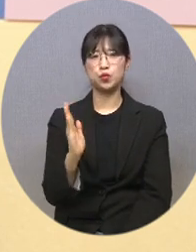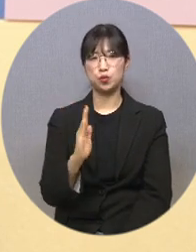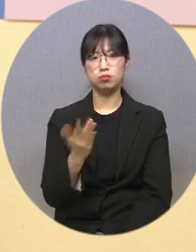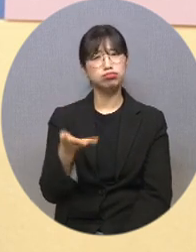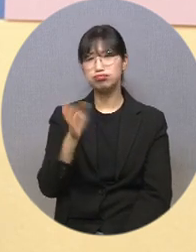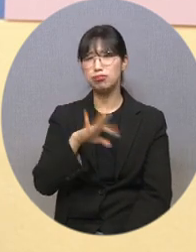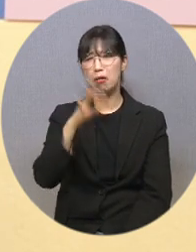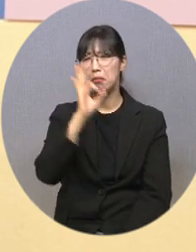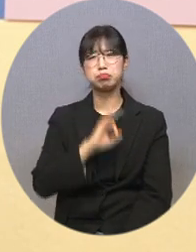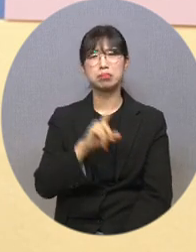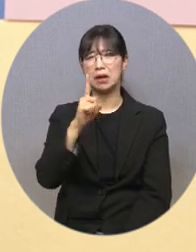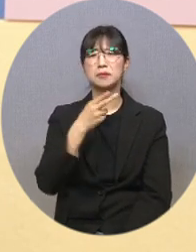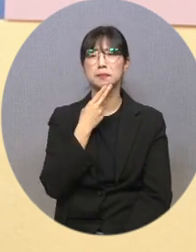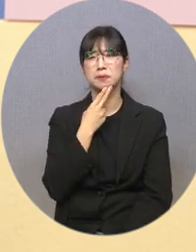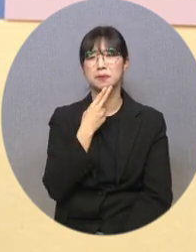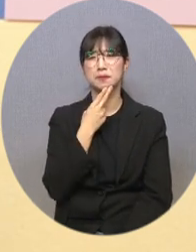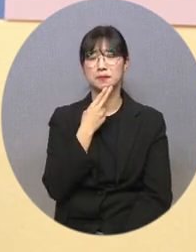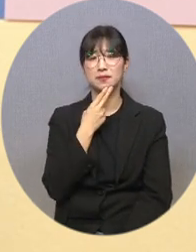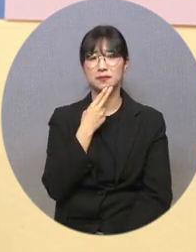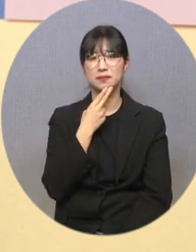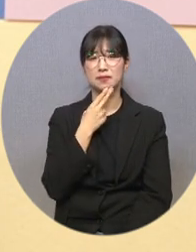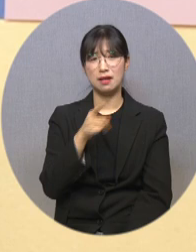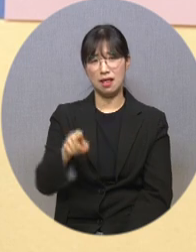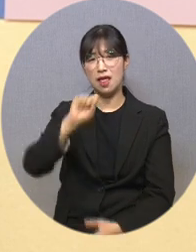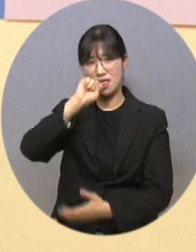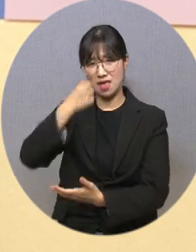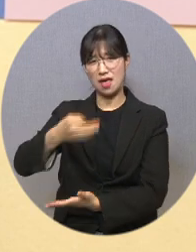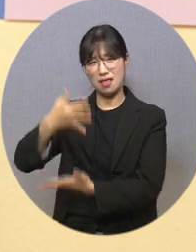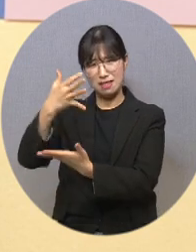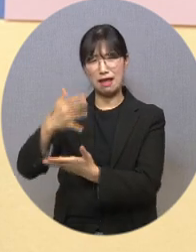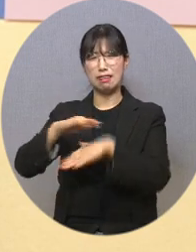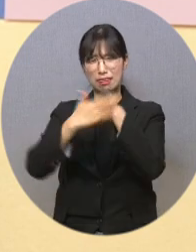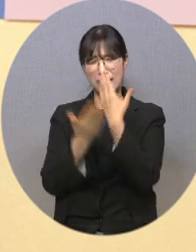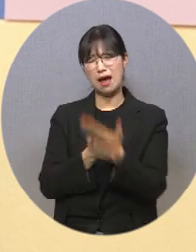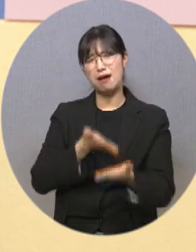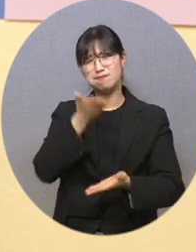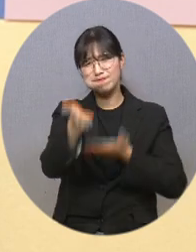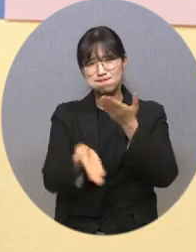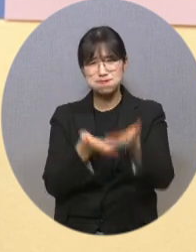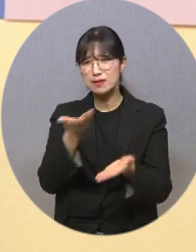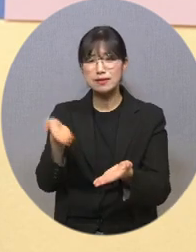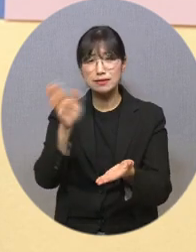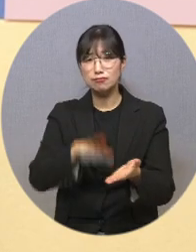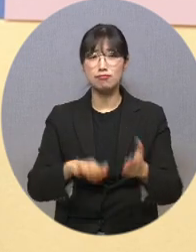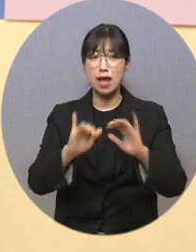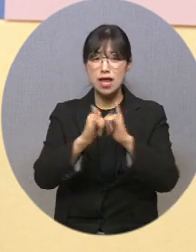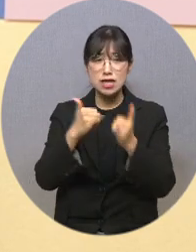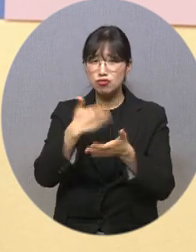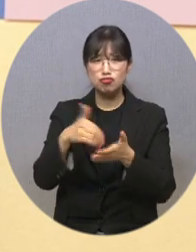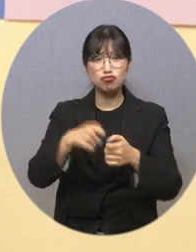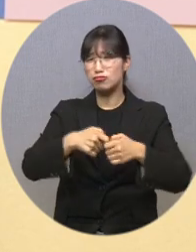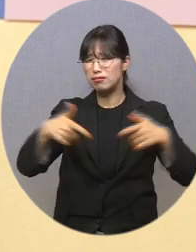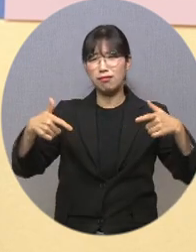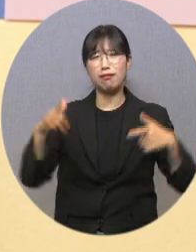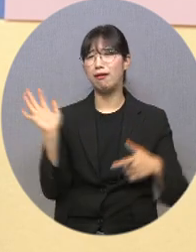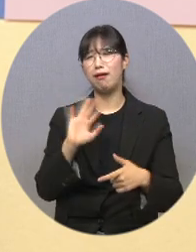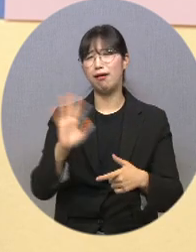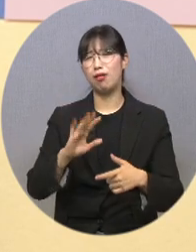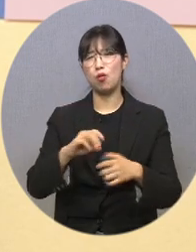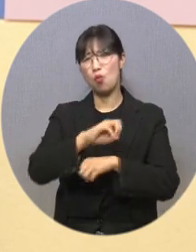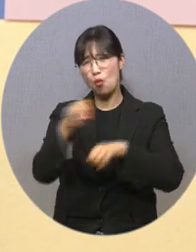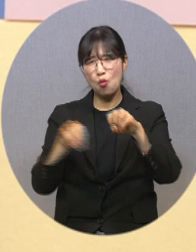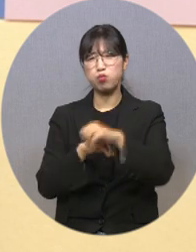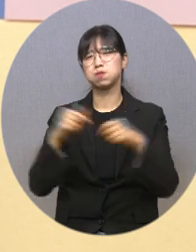네. 별 성과가 없어요. 이 예산 가지고 막 쏟아부었는데 별 성과가 없어요. 인구가 늘어난 것도 아니에요. 네.